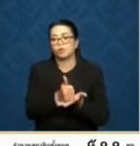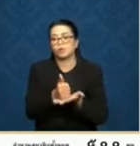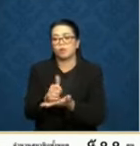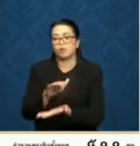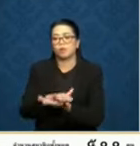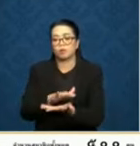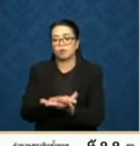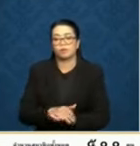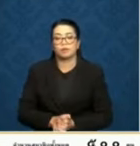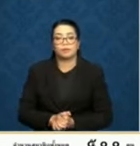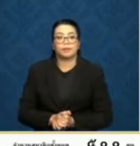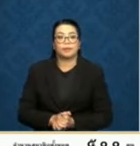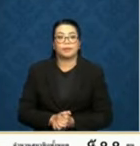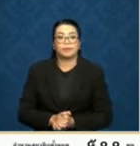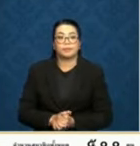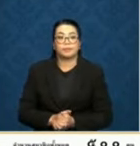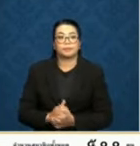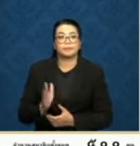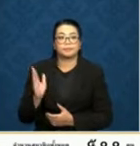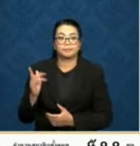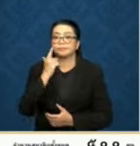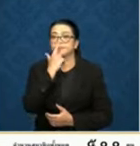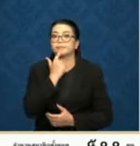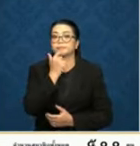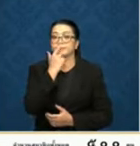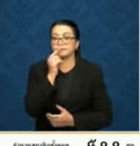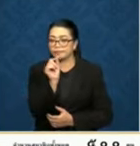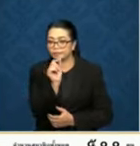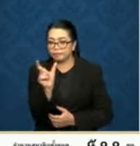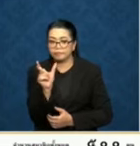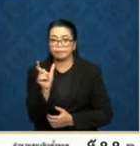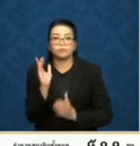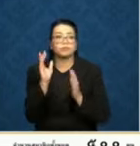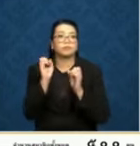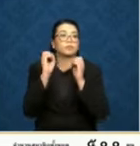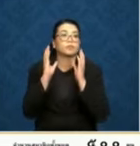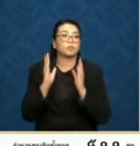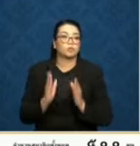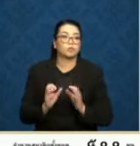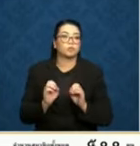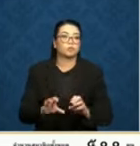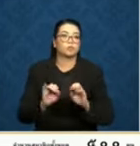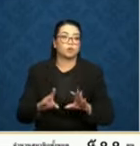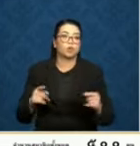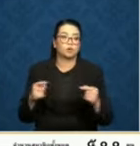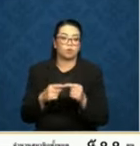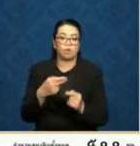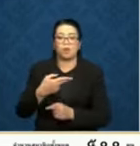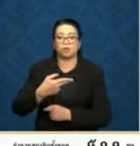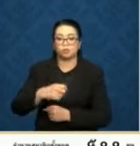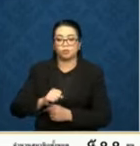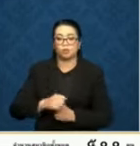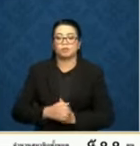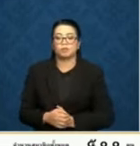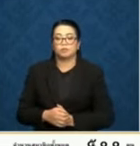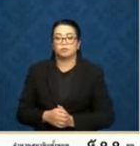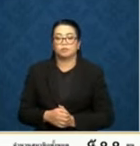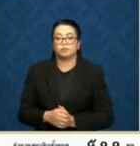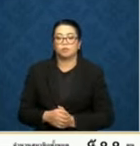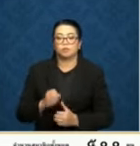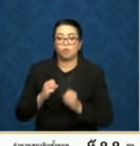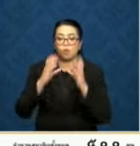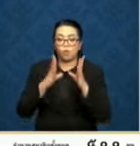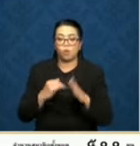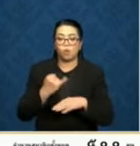บพาพทดกวามือครับสีแดงๆททัประทานเห็นั้คือจำนวนครูที่สอนที่ตรงกับหักสู่ดสาขาวิชาคร